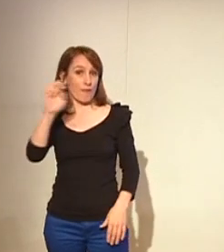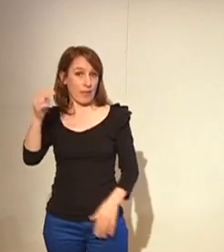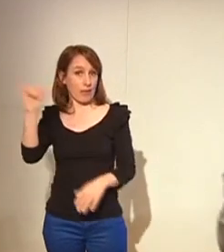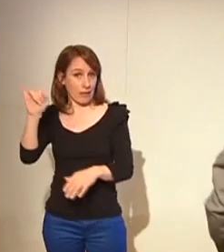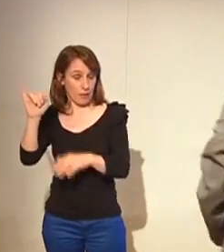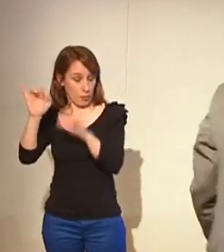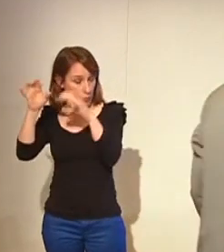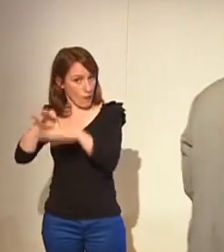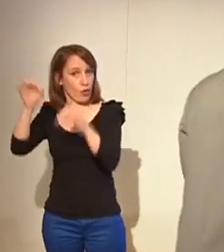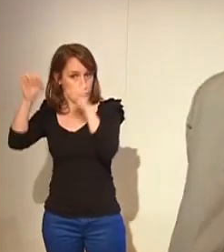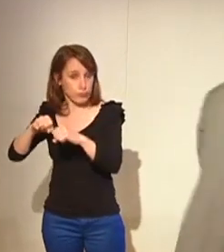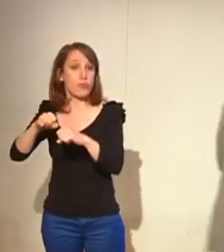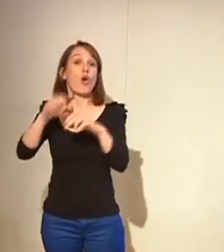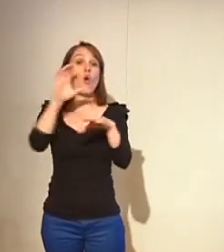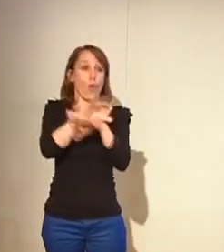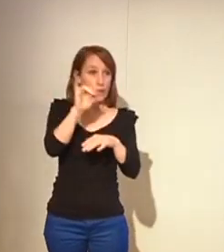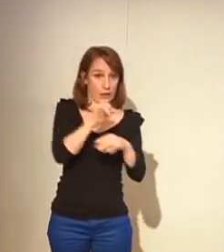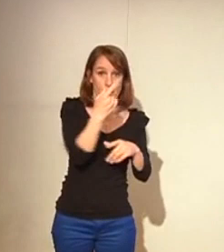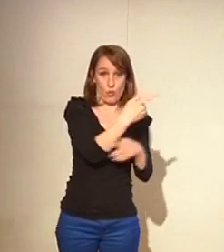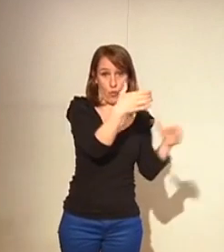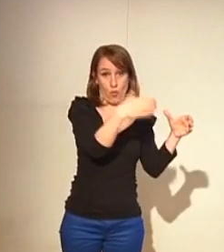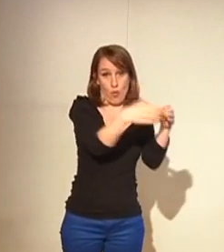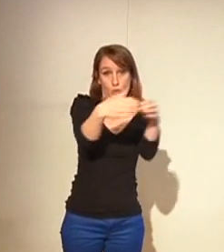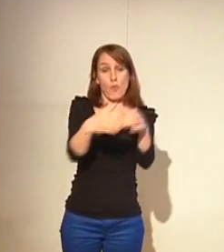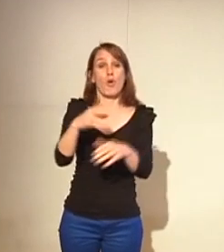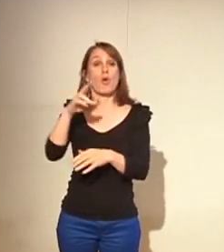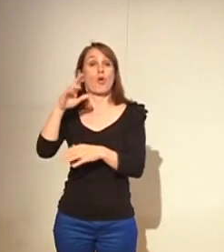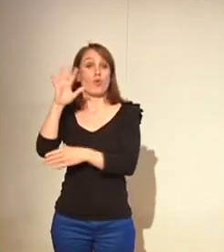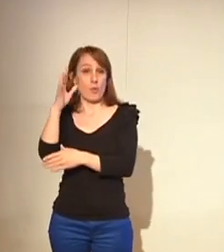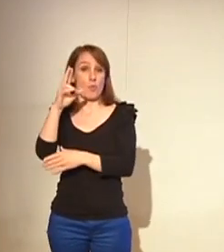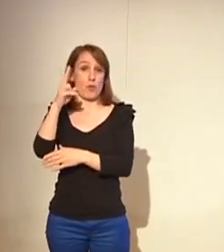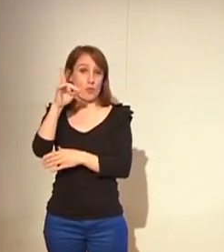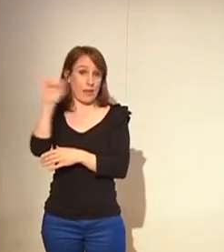contre les deux autres groupes qui s'abstient et qui ne prend pas part au vote